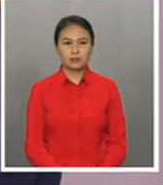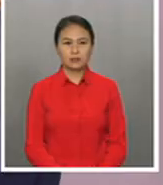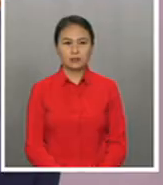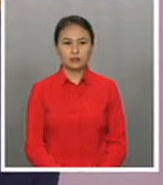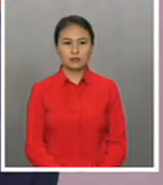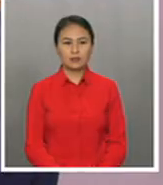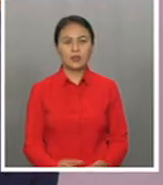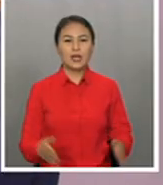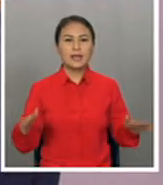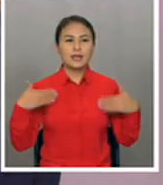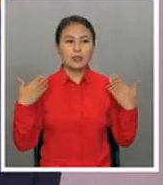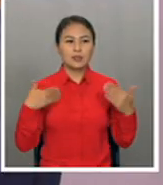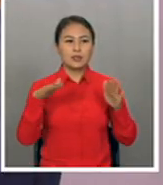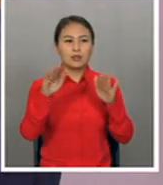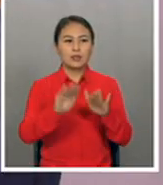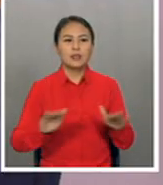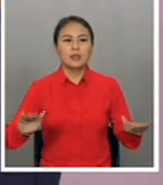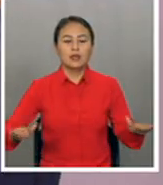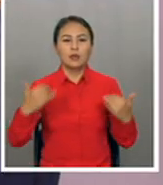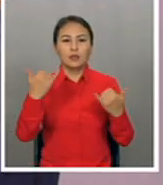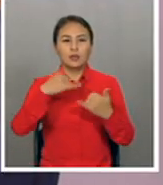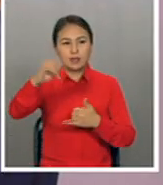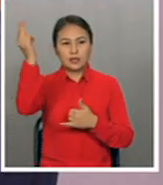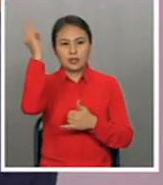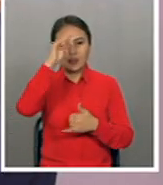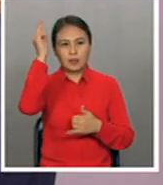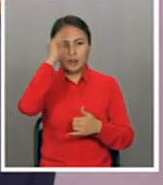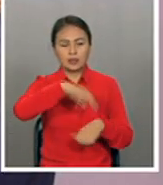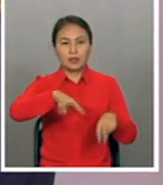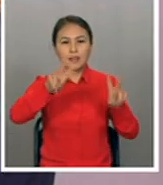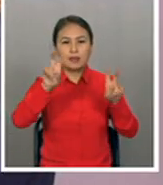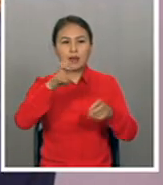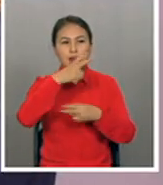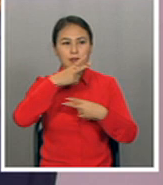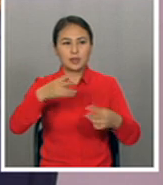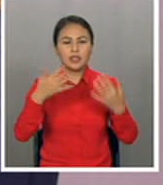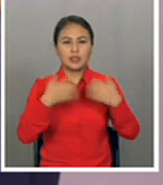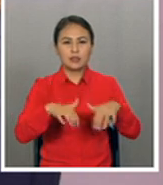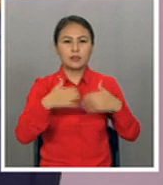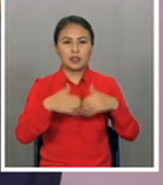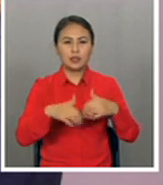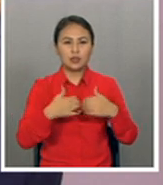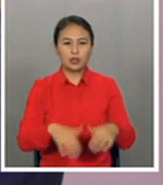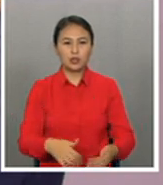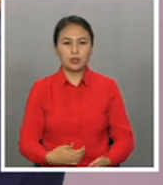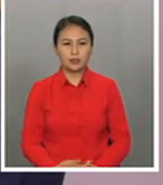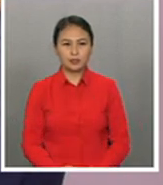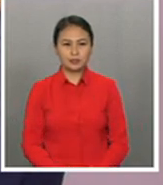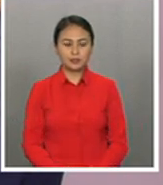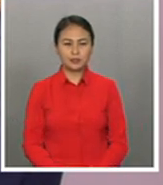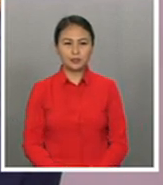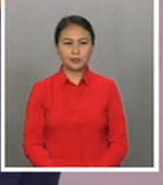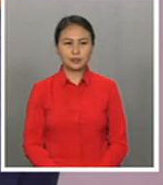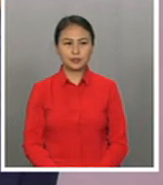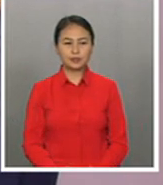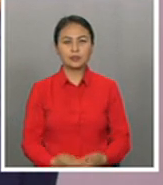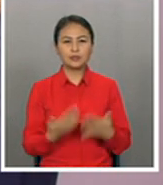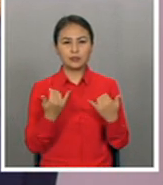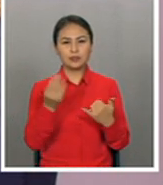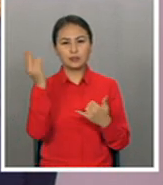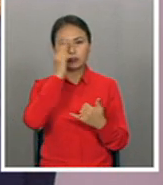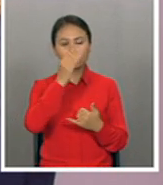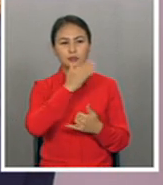Сәлеметсіңдер ме, балалар? Бүгінгі сабағымыздың тақырыбы есептер шығару. Бүгінгі сабақта